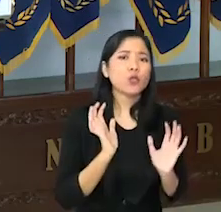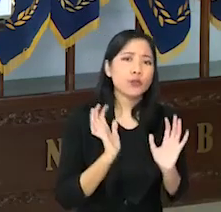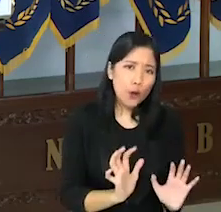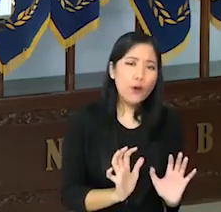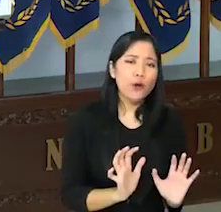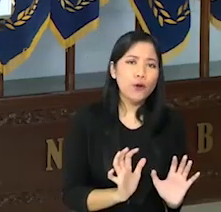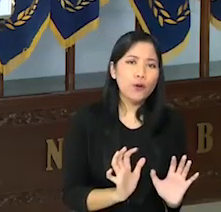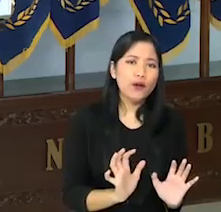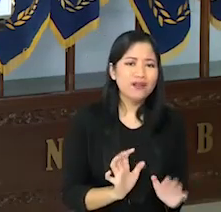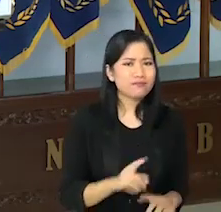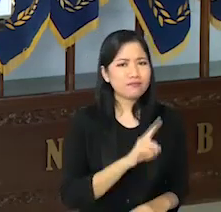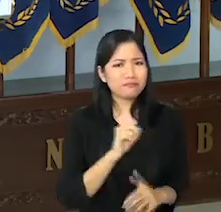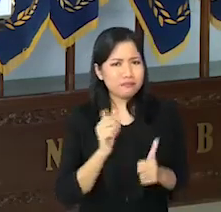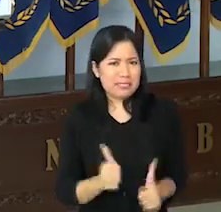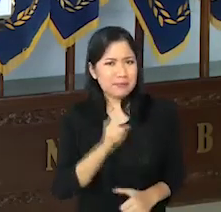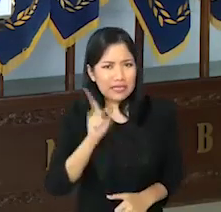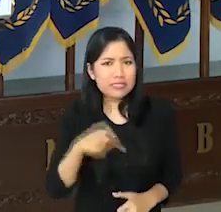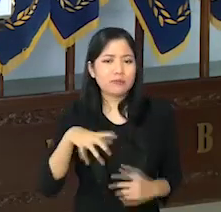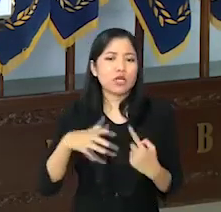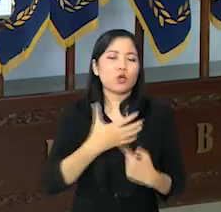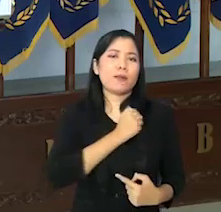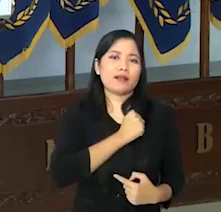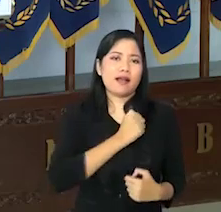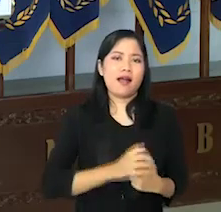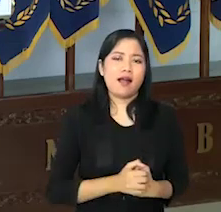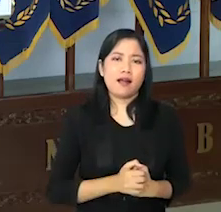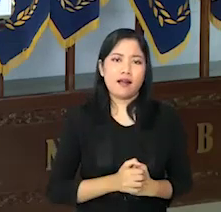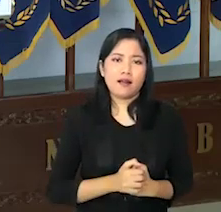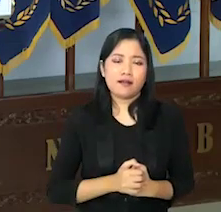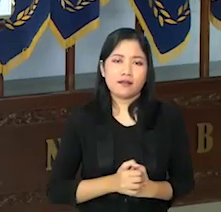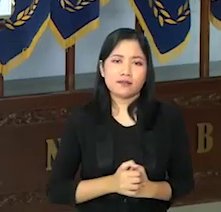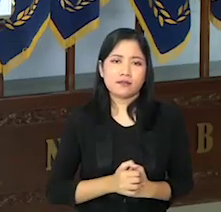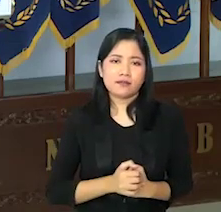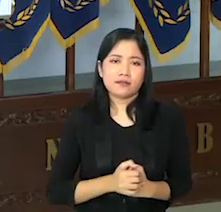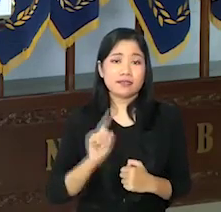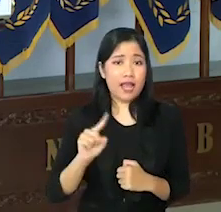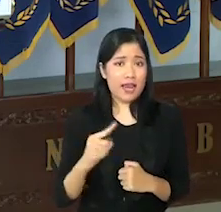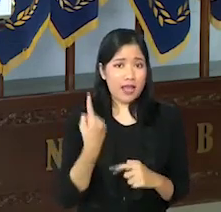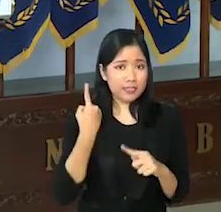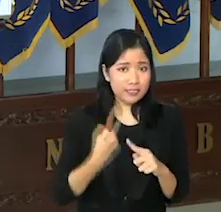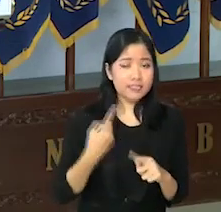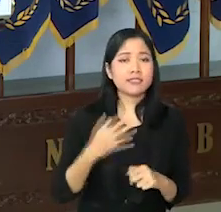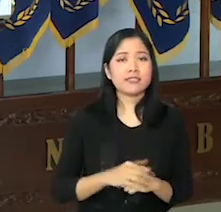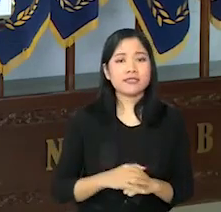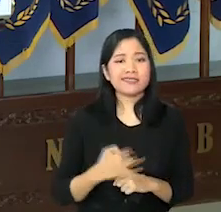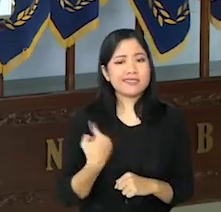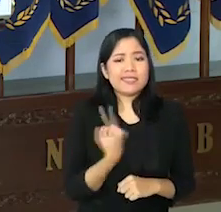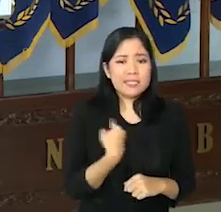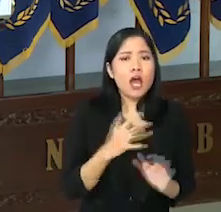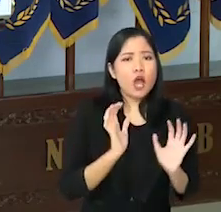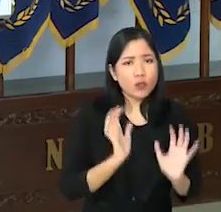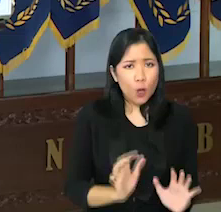kita yang pasti bisa melindungi bangsa ini sekali lagi hanya kita dan kita